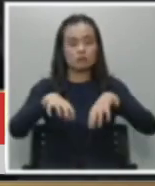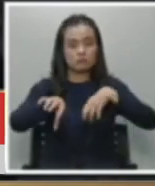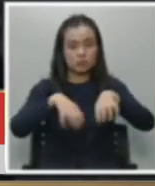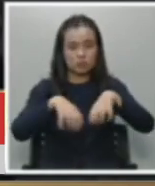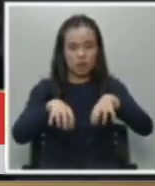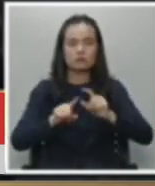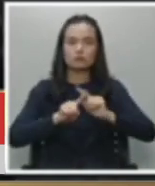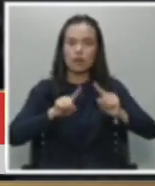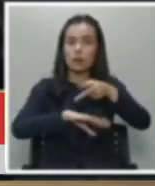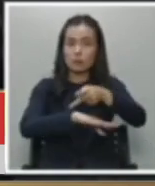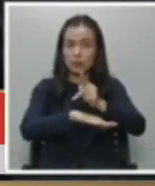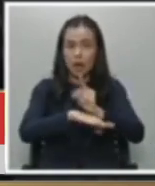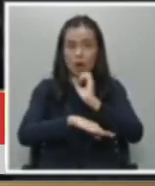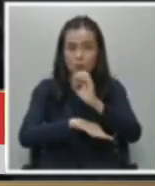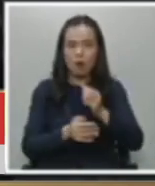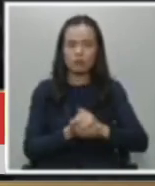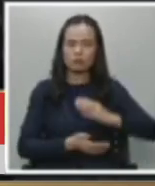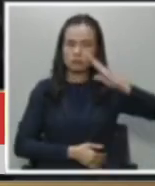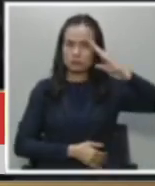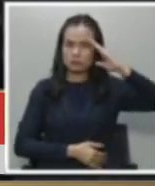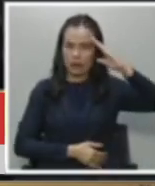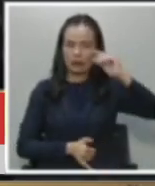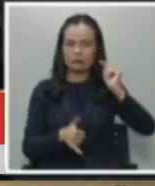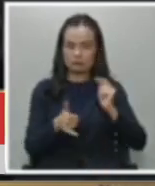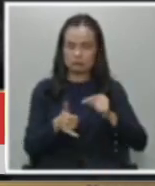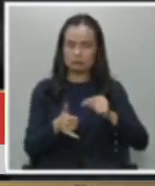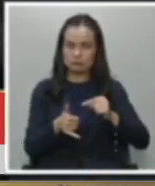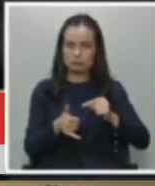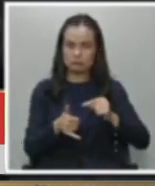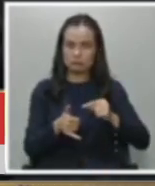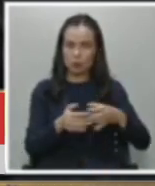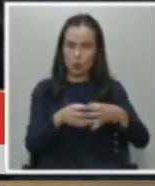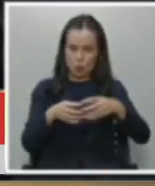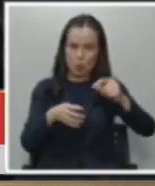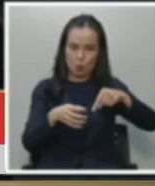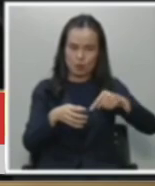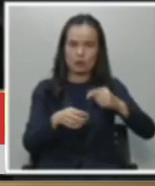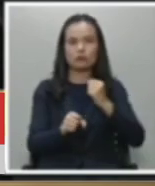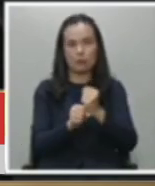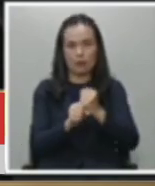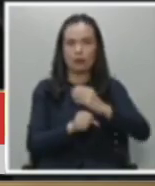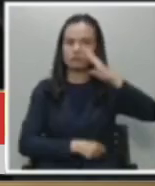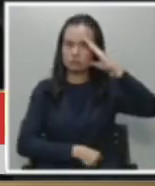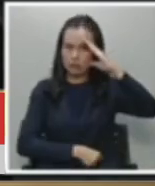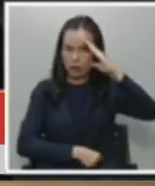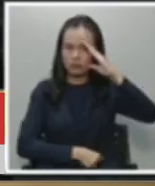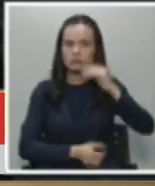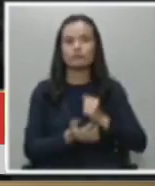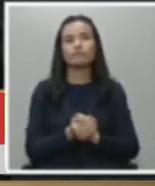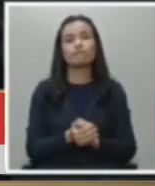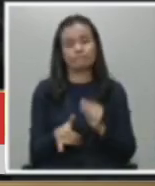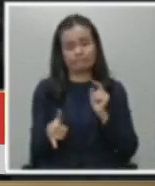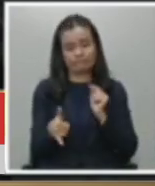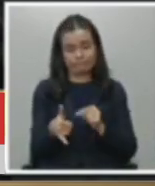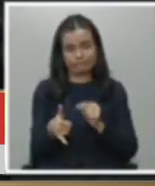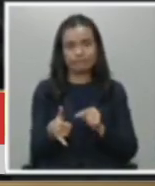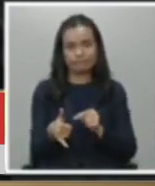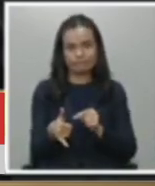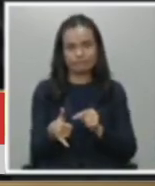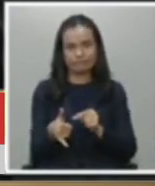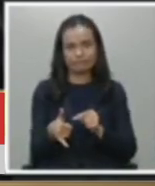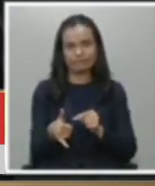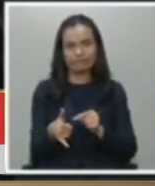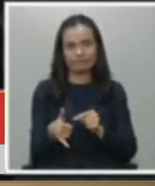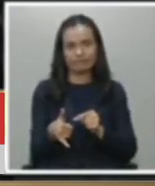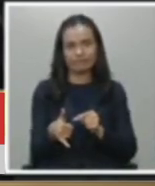ว่าผู้ก่อเหตุนั้นก็เป็นกำลังพลในหน่วยนี้แล้วก็ผู้ก่อเหตุนั้นก็เคยปฏิบั